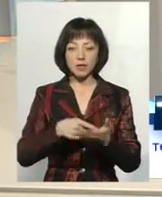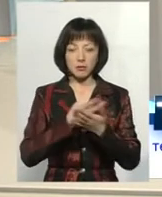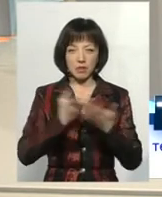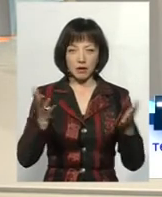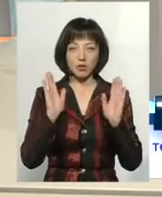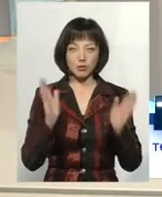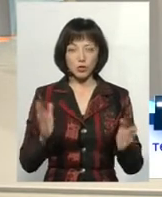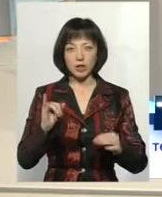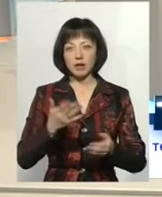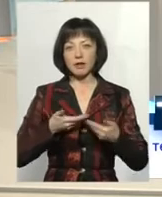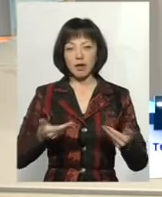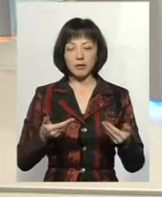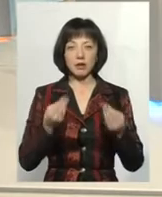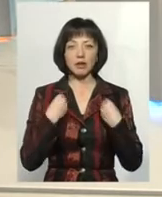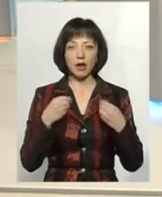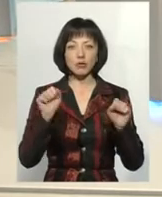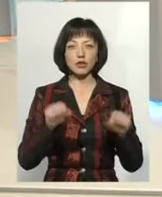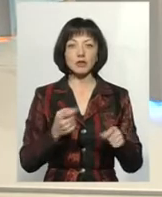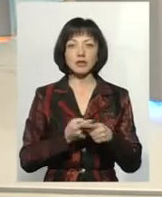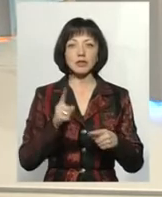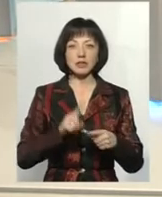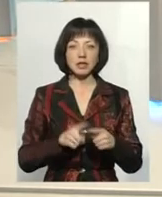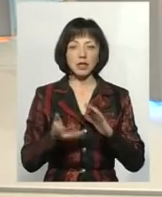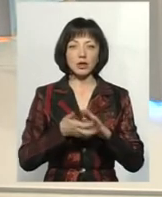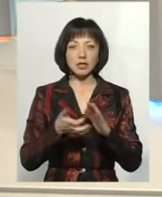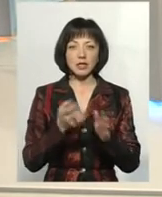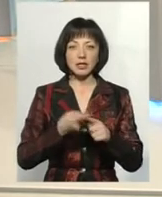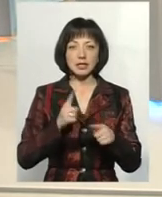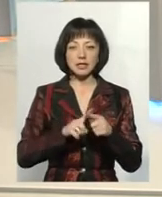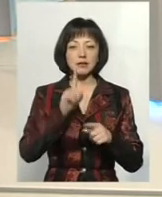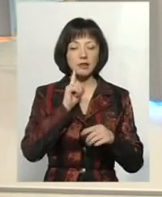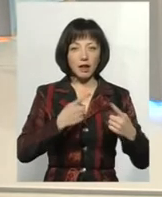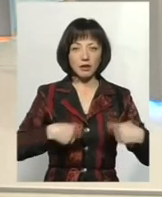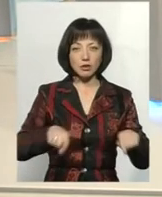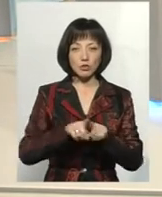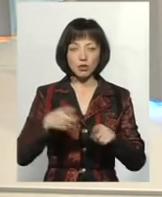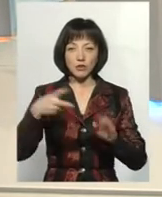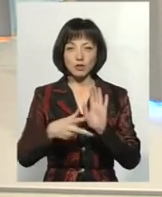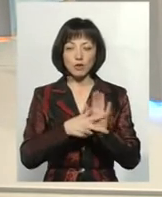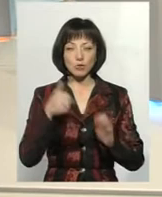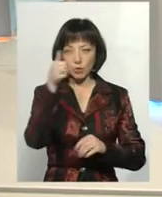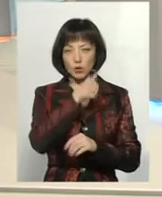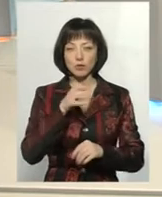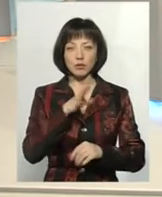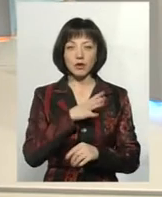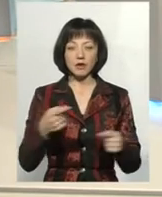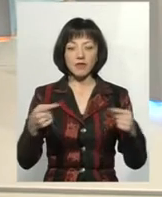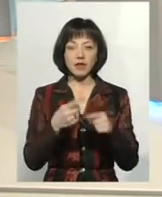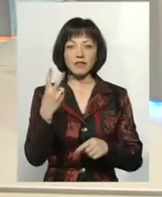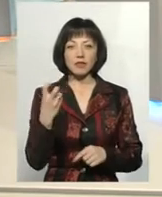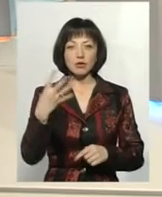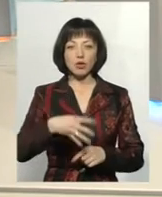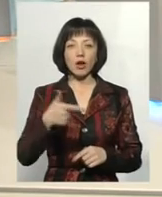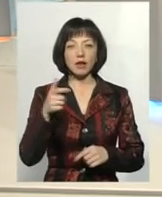громаді, і нам там надали можливість цих недостачу цих зелених зон, яка була ще в 2008 році визначена як 240 гектарів.